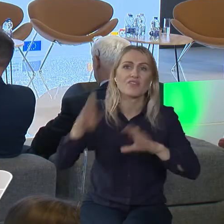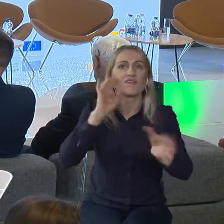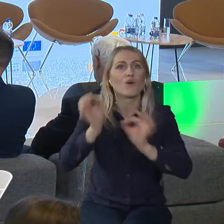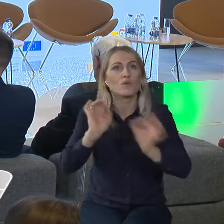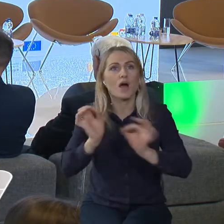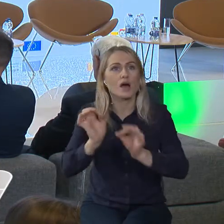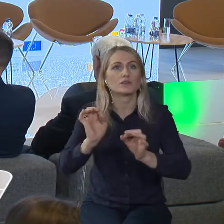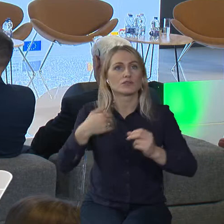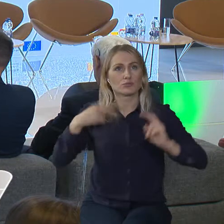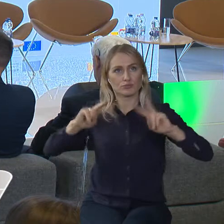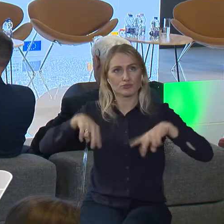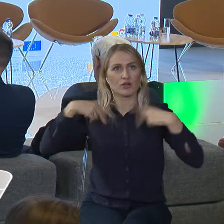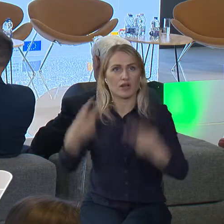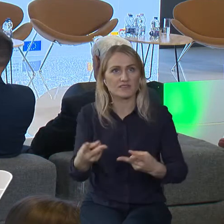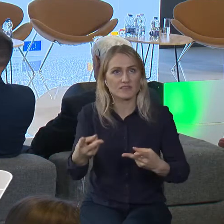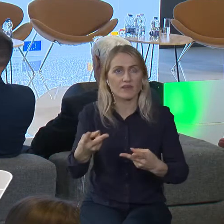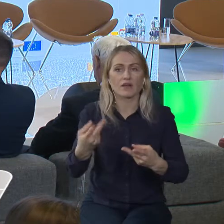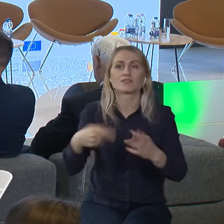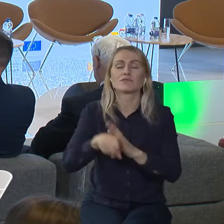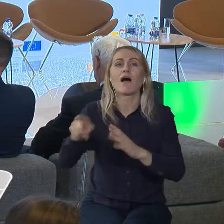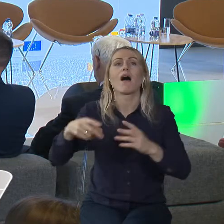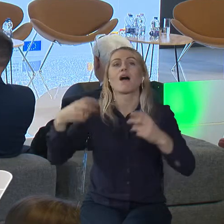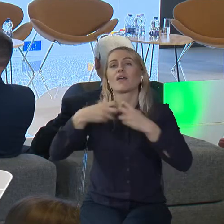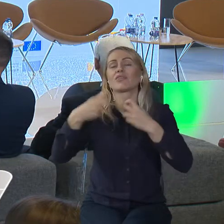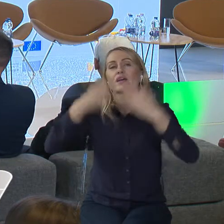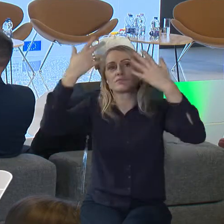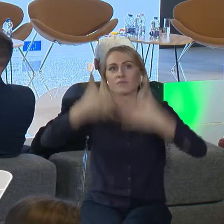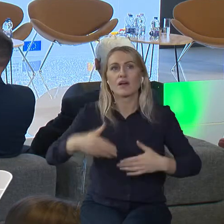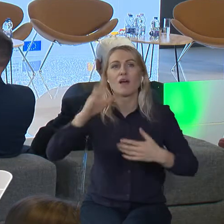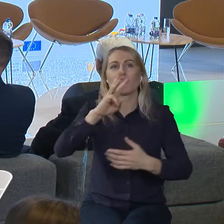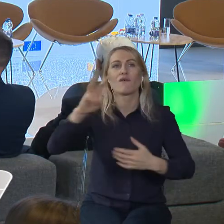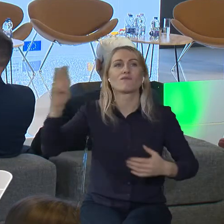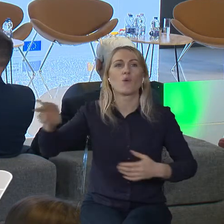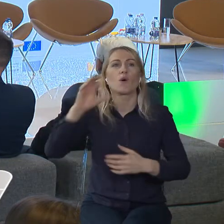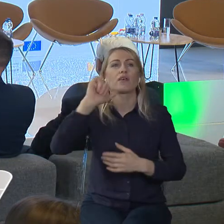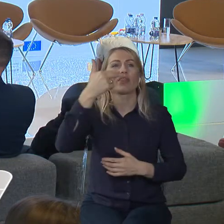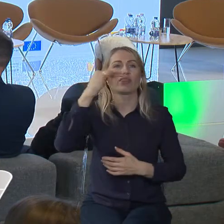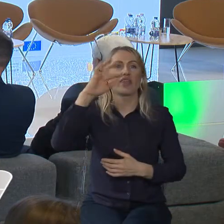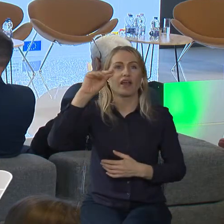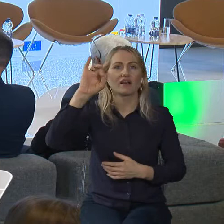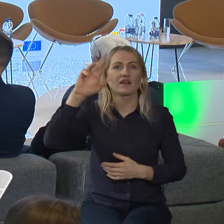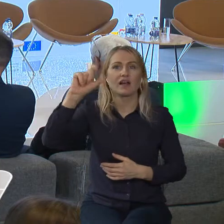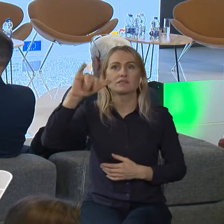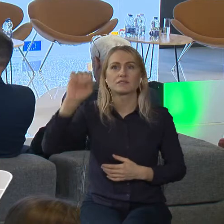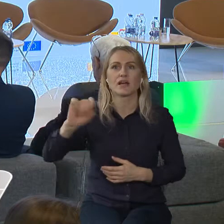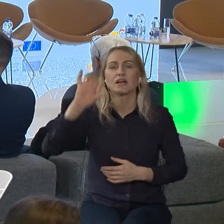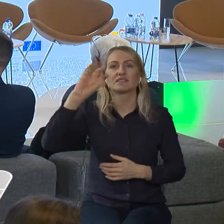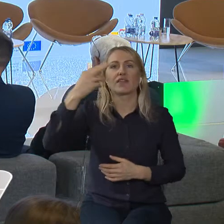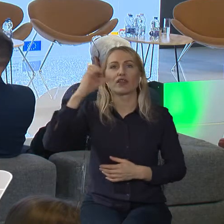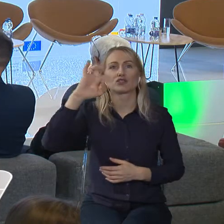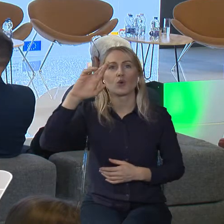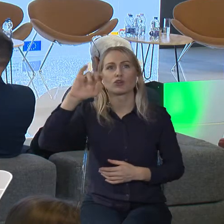wiadomości przekazywać na naszym portalu Integracja Sensoryczna Info o takich właśnie